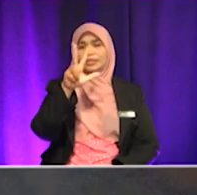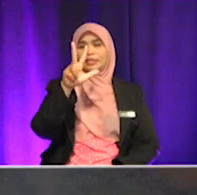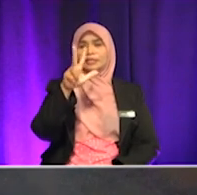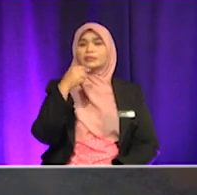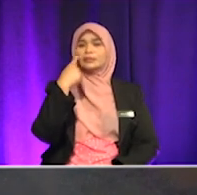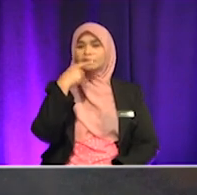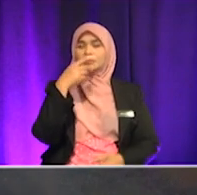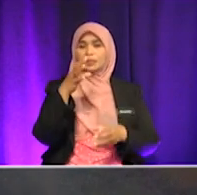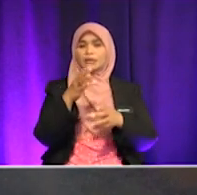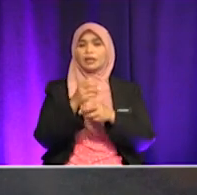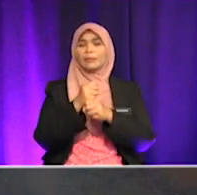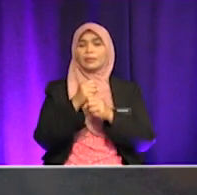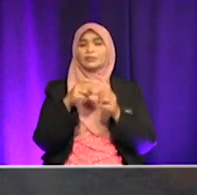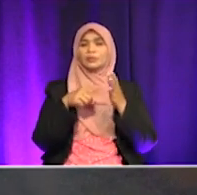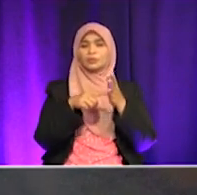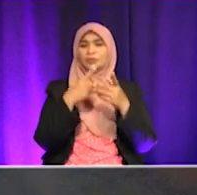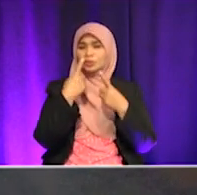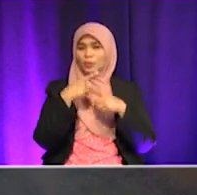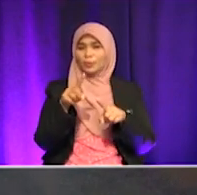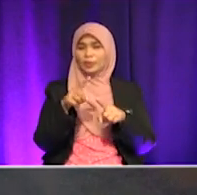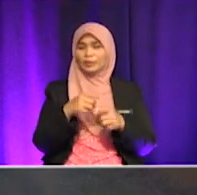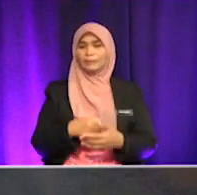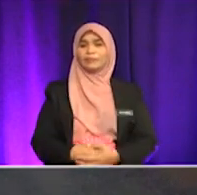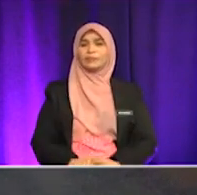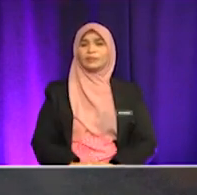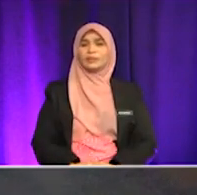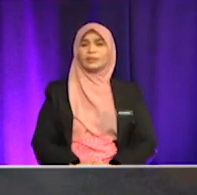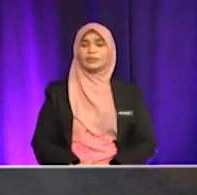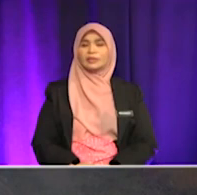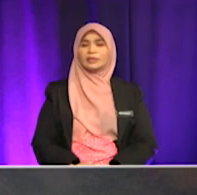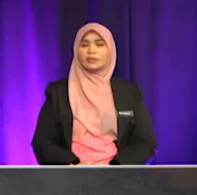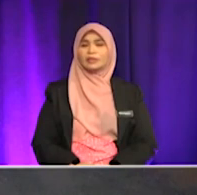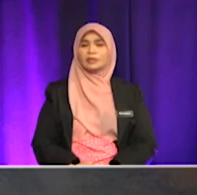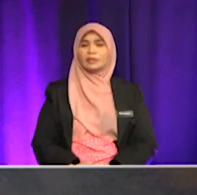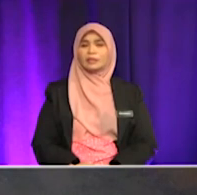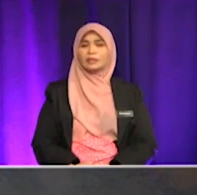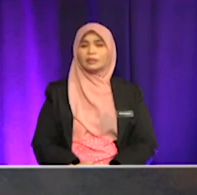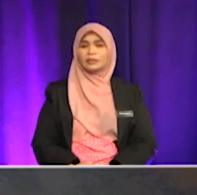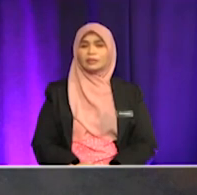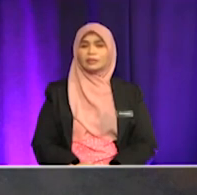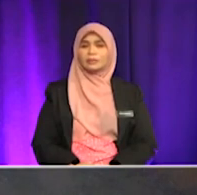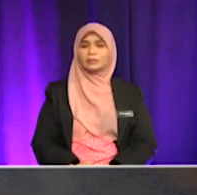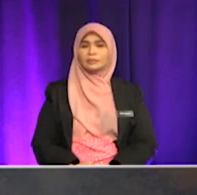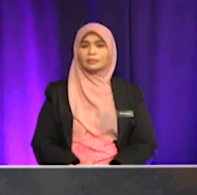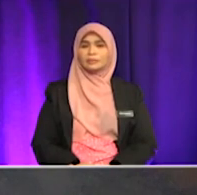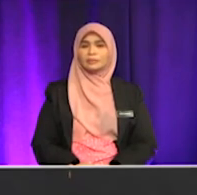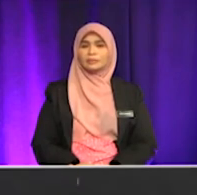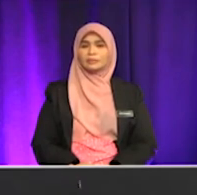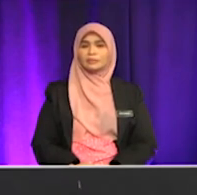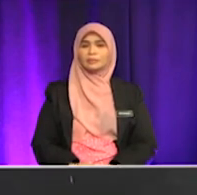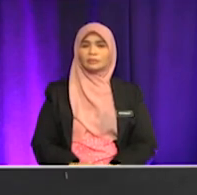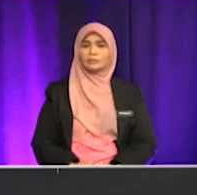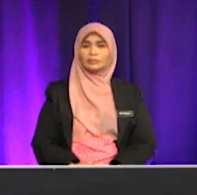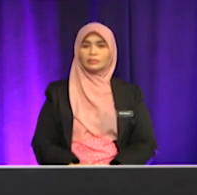dapat tunjukkan jawapan beliau? Okey, Nadua angkat tangan. Nadua dah bersedialah. Silakan Nadua.